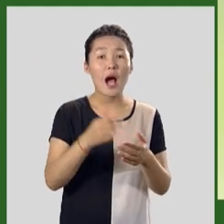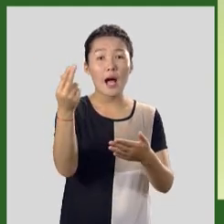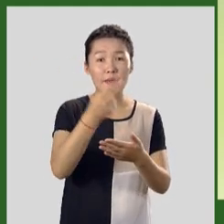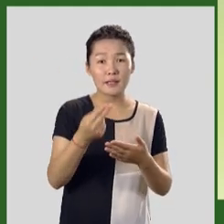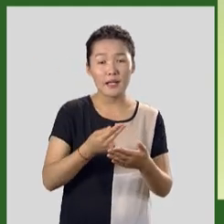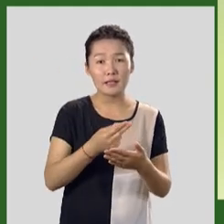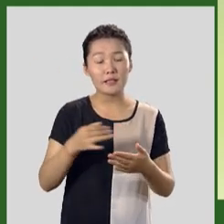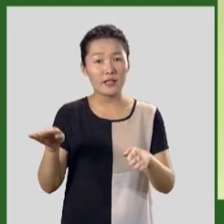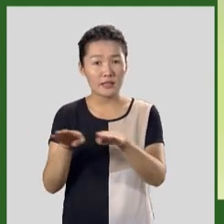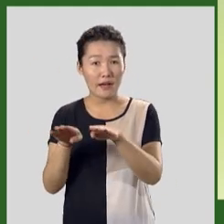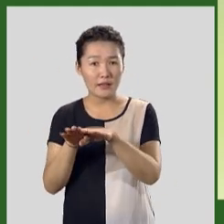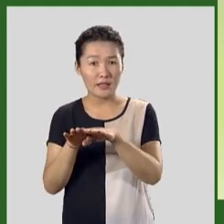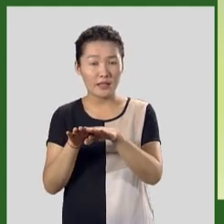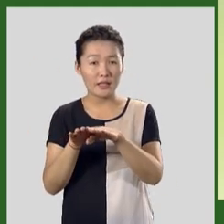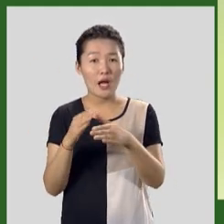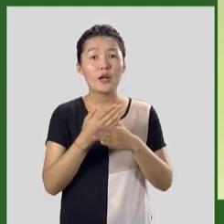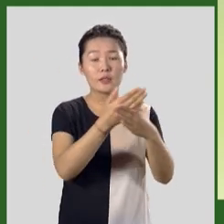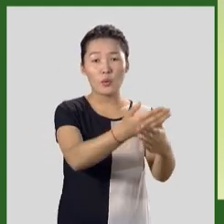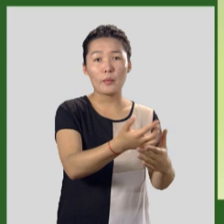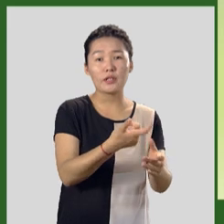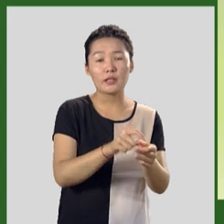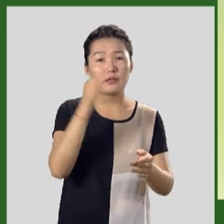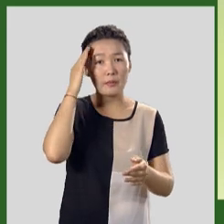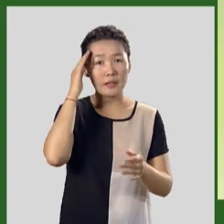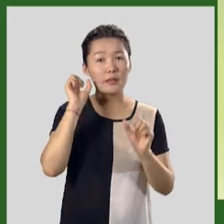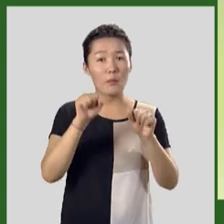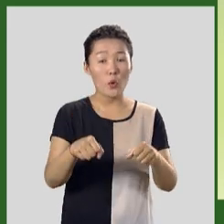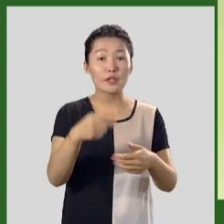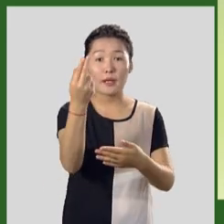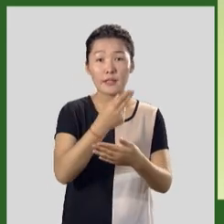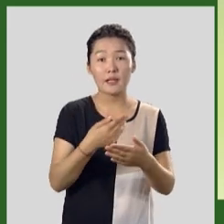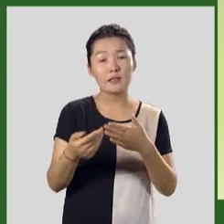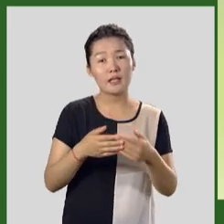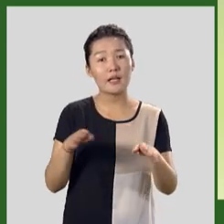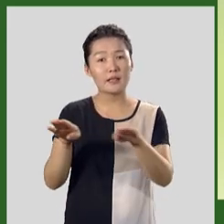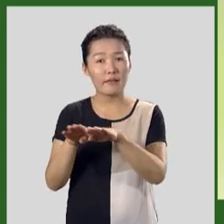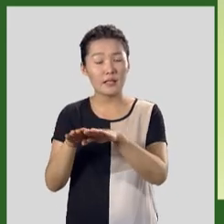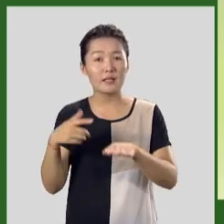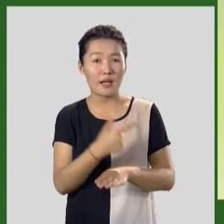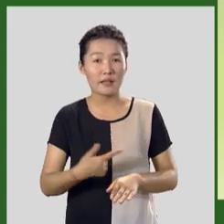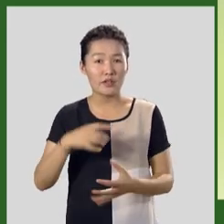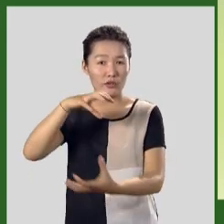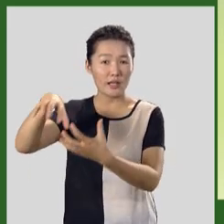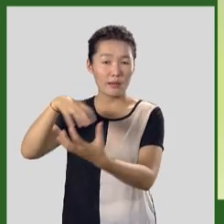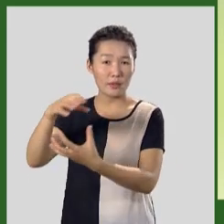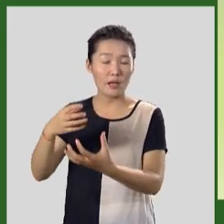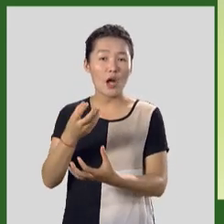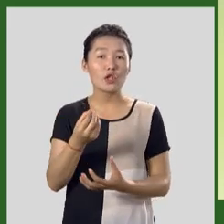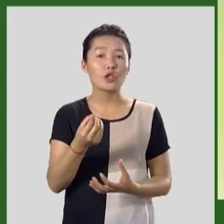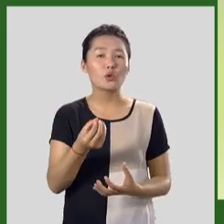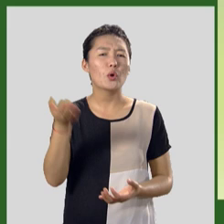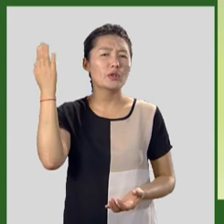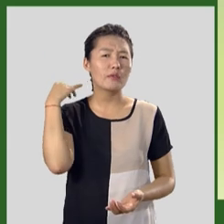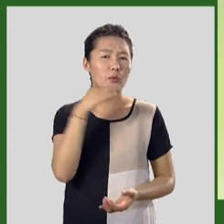метода можно описать и сравнить географические объекты. Также давно используют в